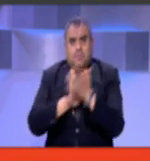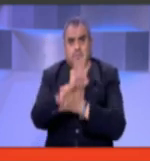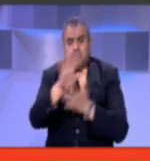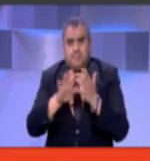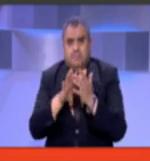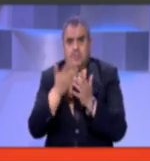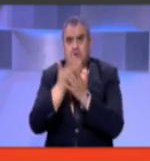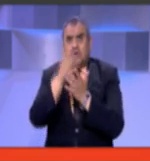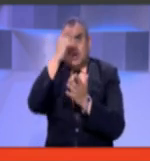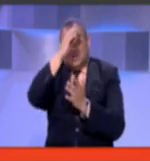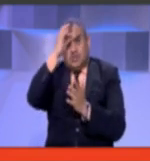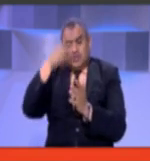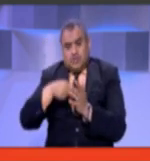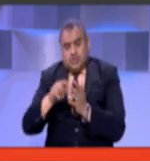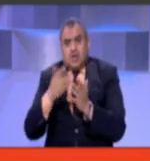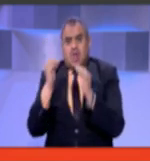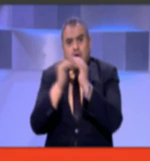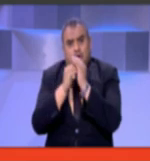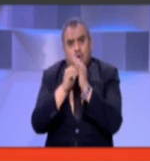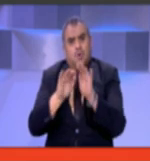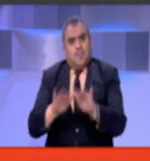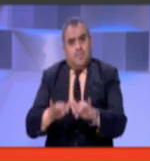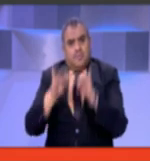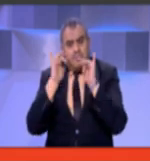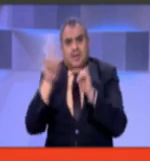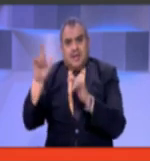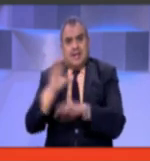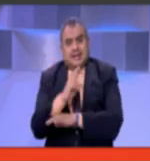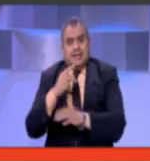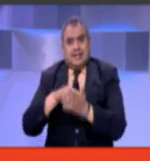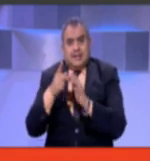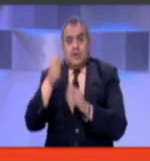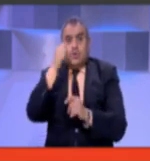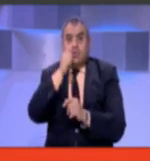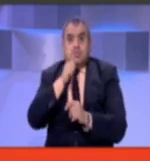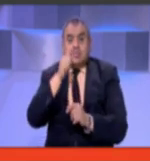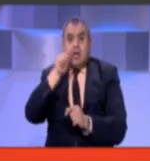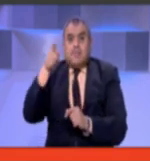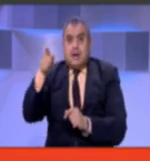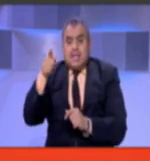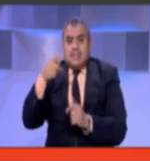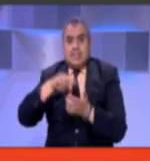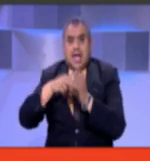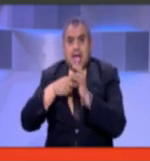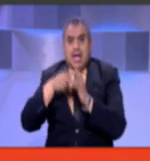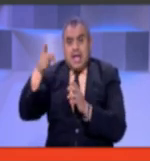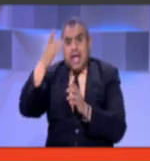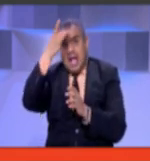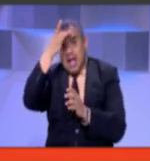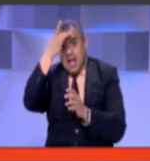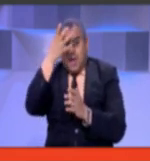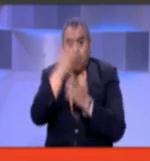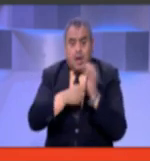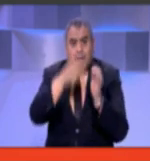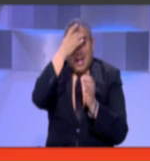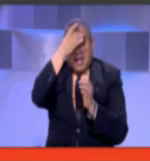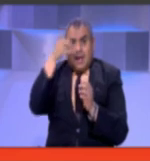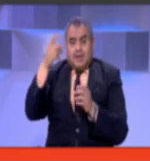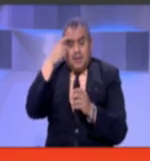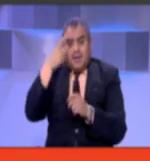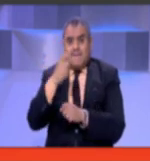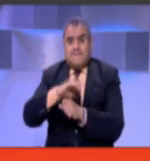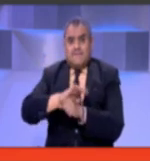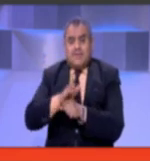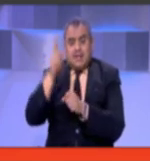فترة ان شاء الله وهتعدي، وان انت كمان ازاي بتصبر نفسك يعني حتى كحامل لهذا